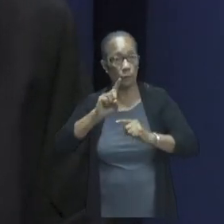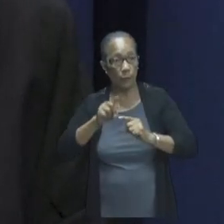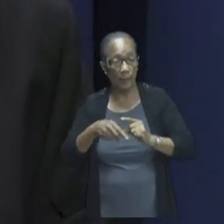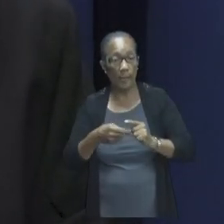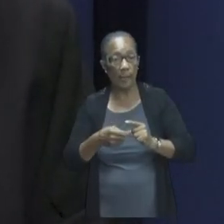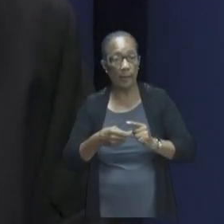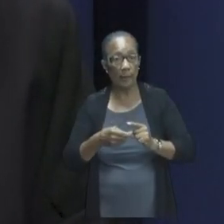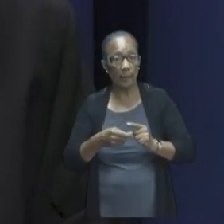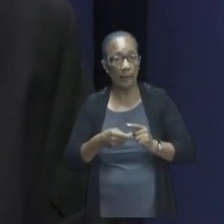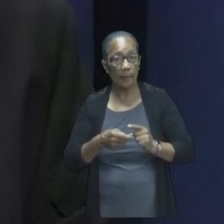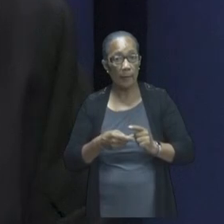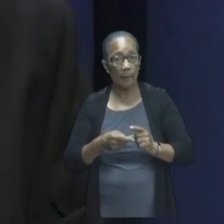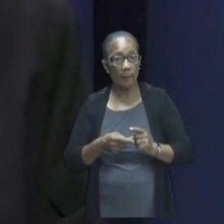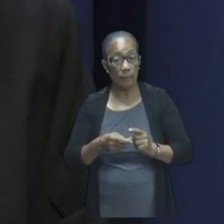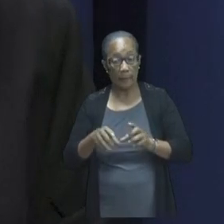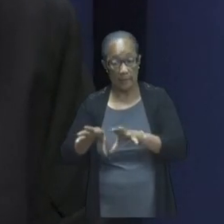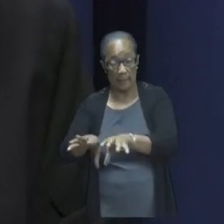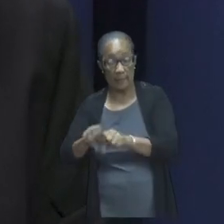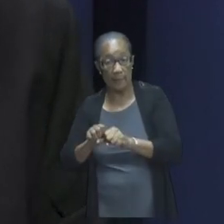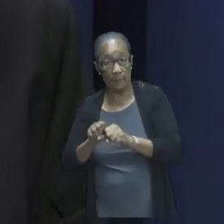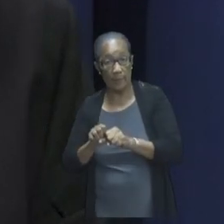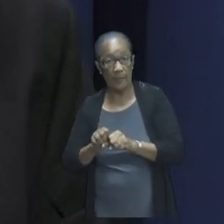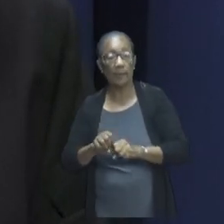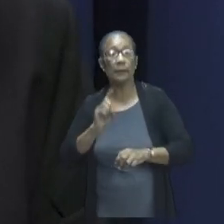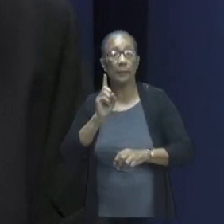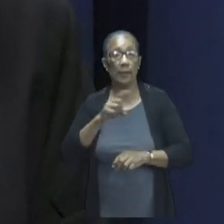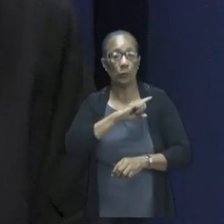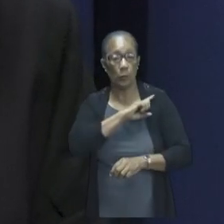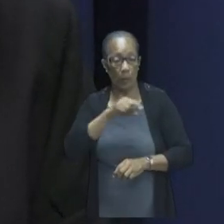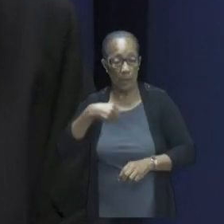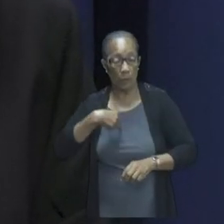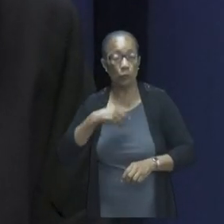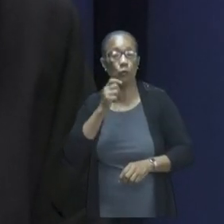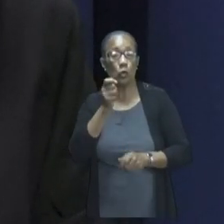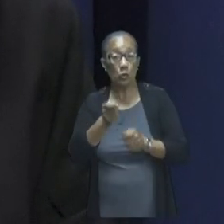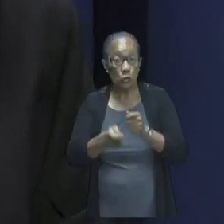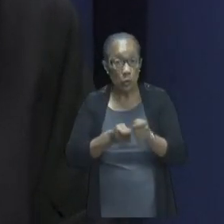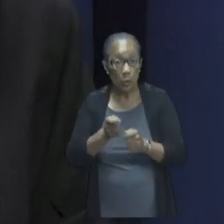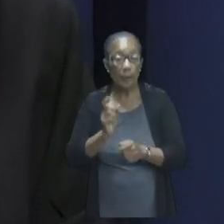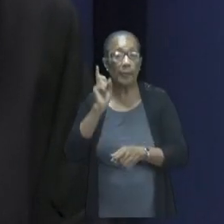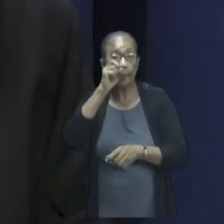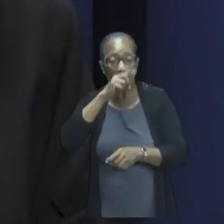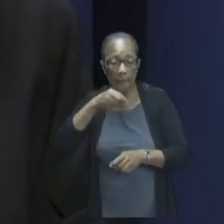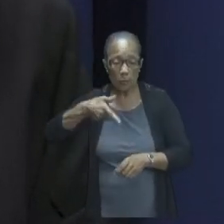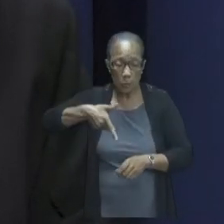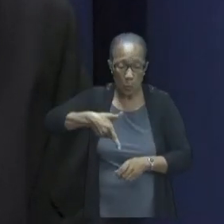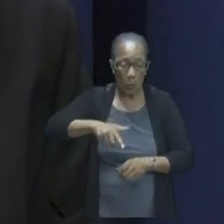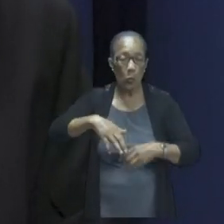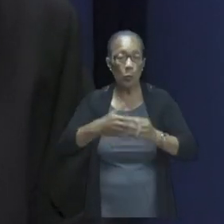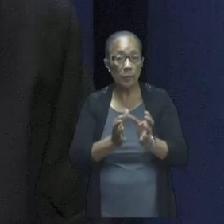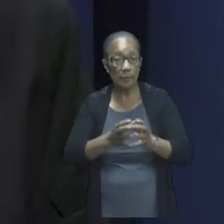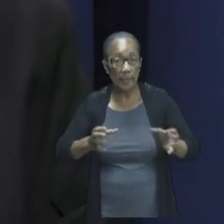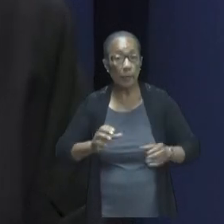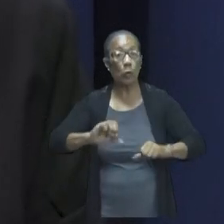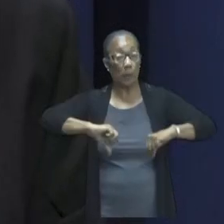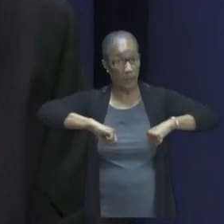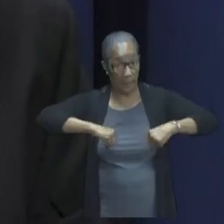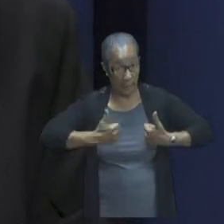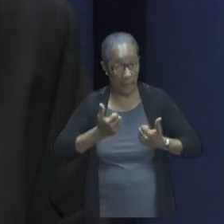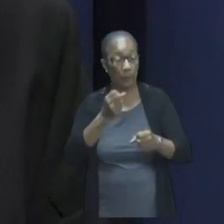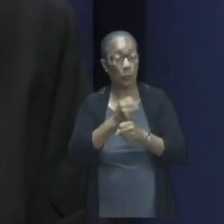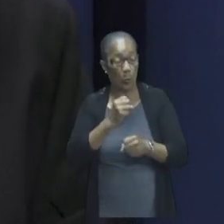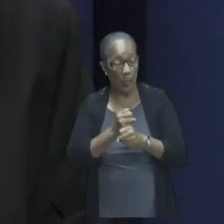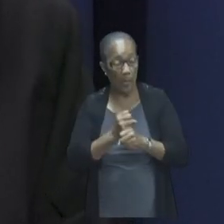als aan de kant van adaptatie dat we ervoor moeten zorgen dat wanneer de oliesector begint te draaien en dus